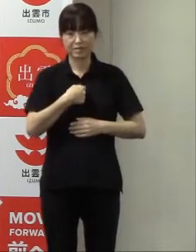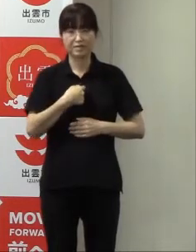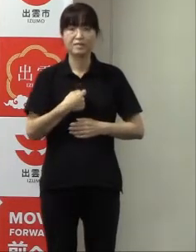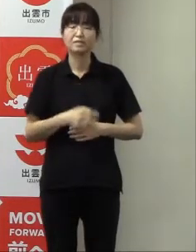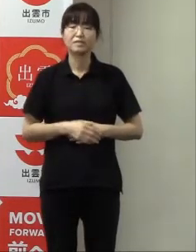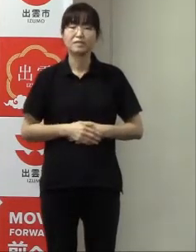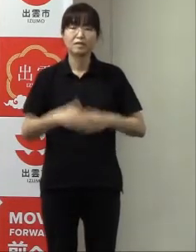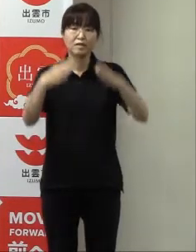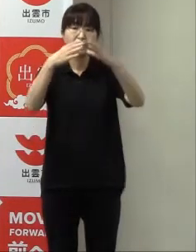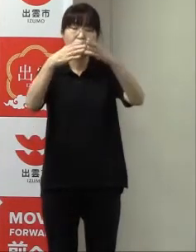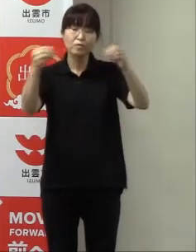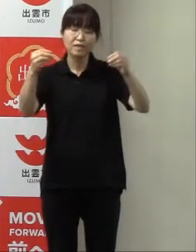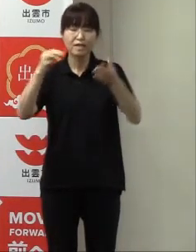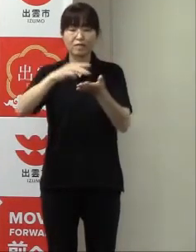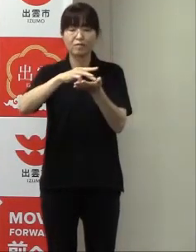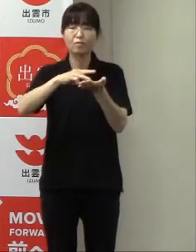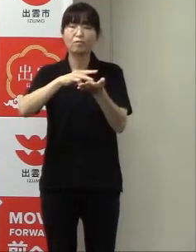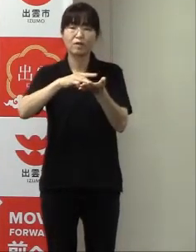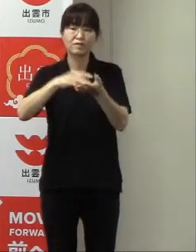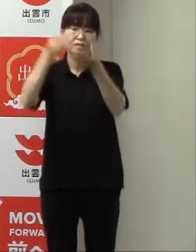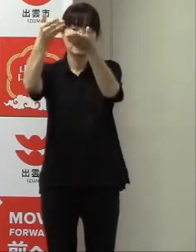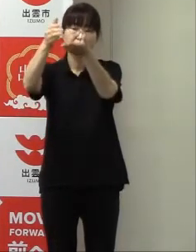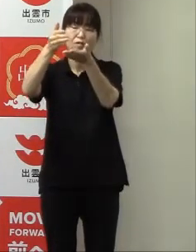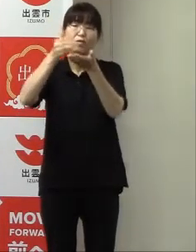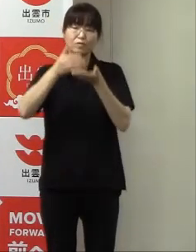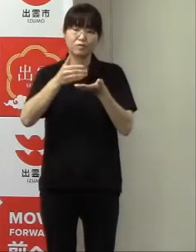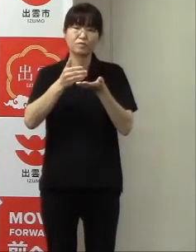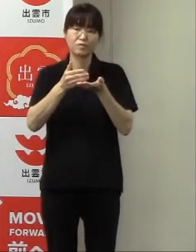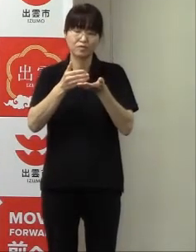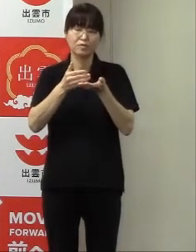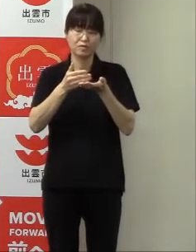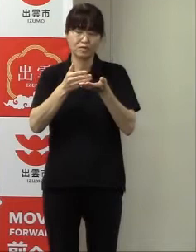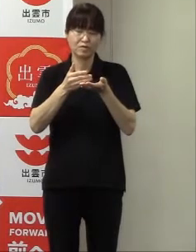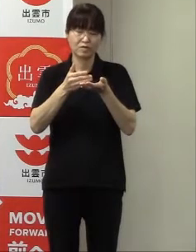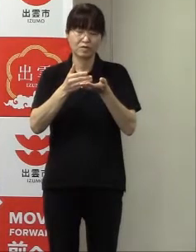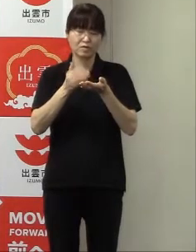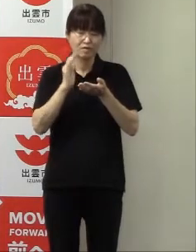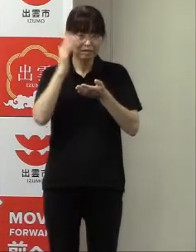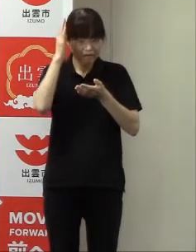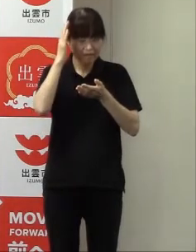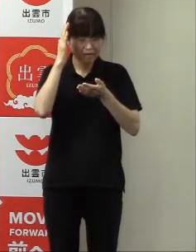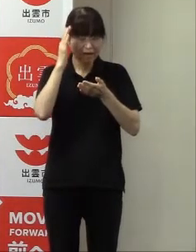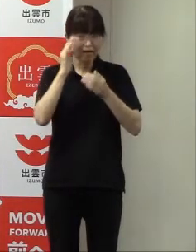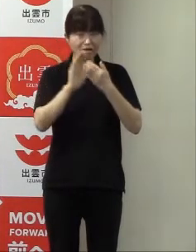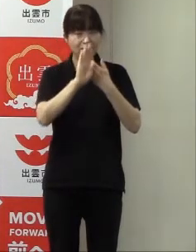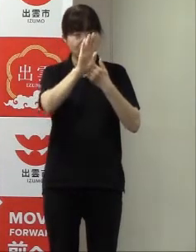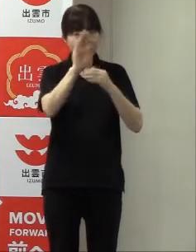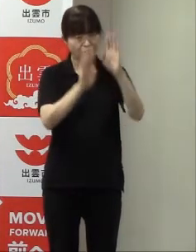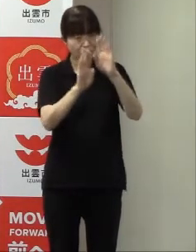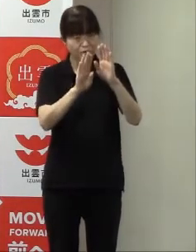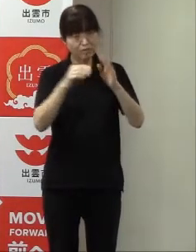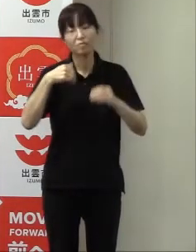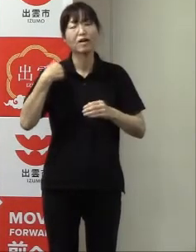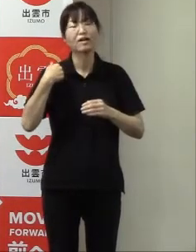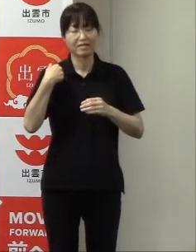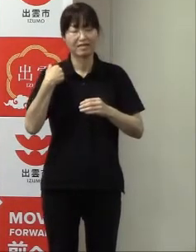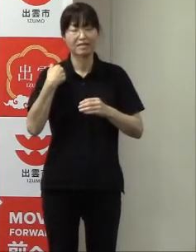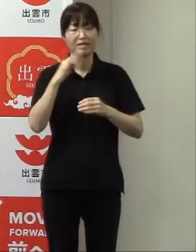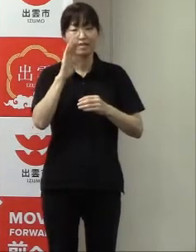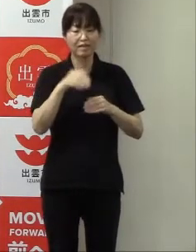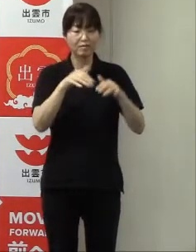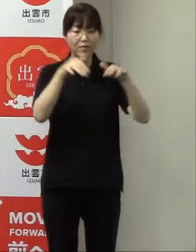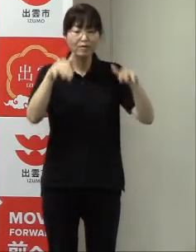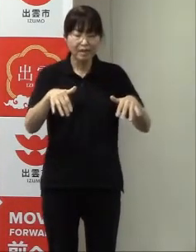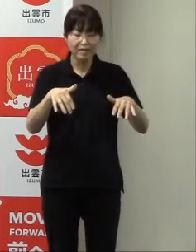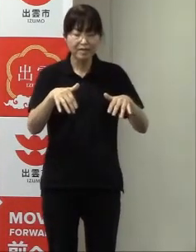のワクチンの供給がなかなか全国的に見通せないという中で、しっかりとした体制を組ませていただいておるなというふうに